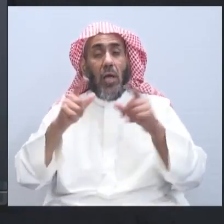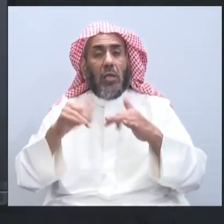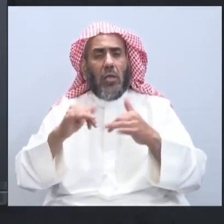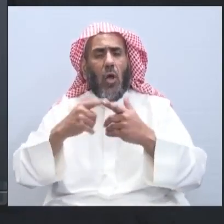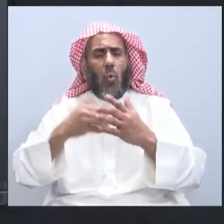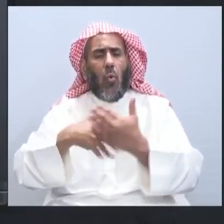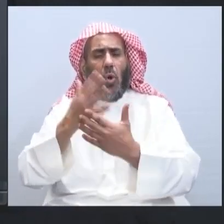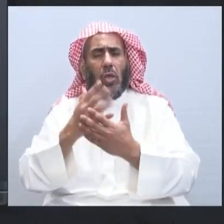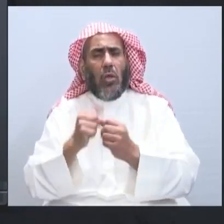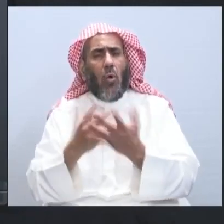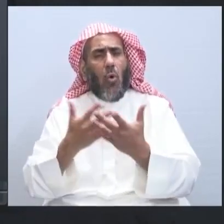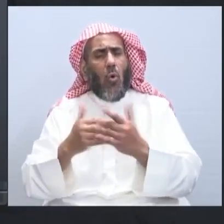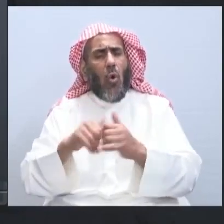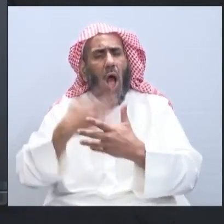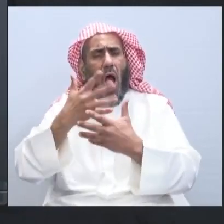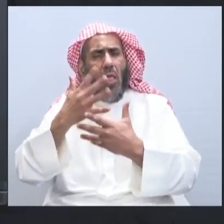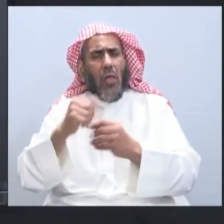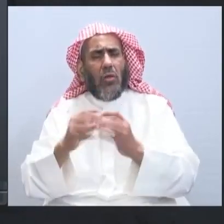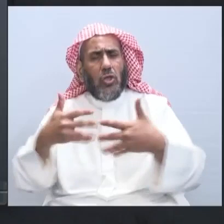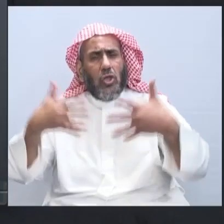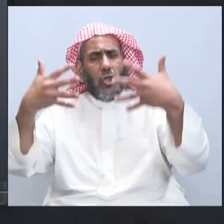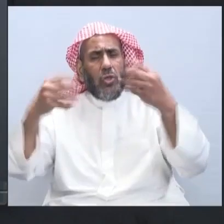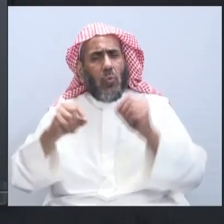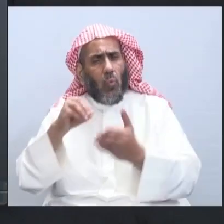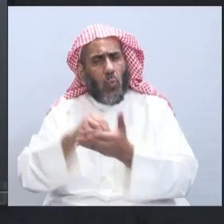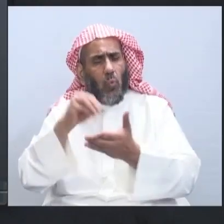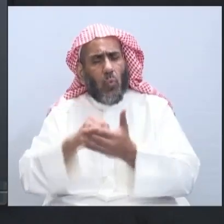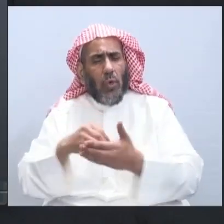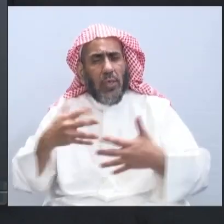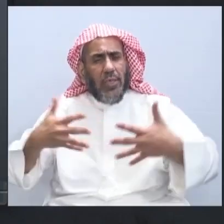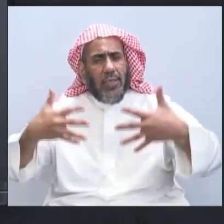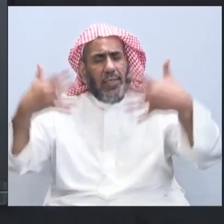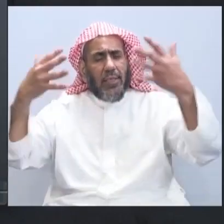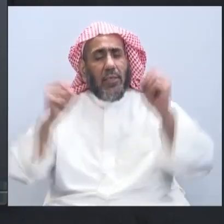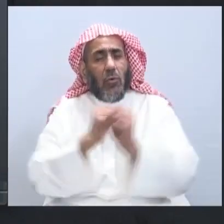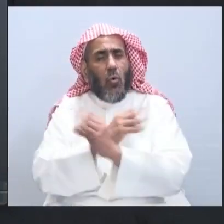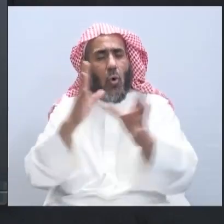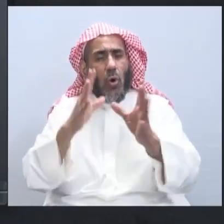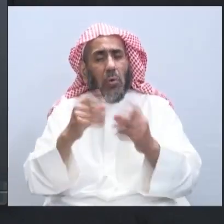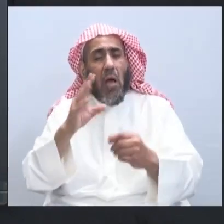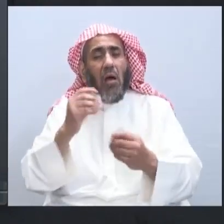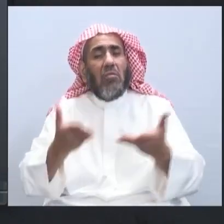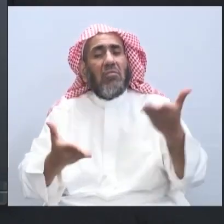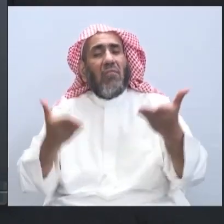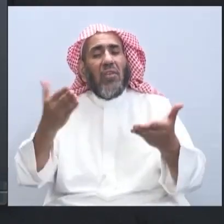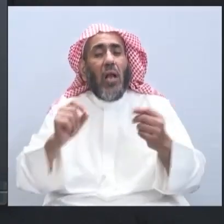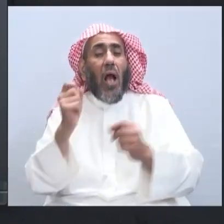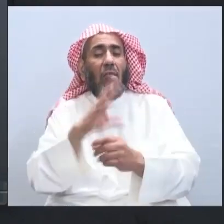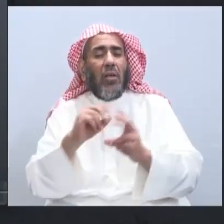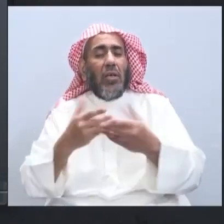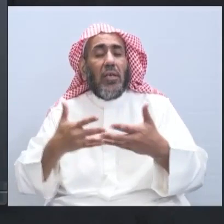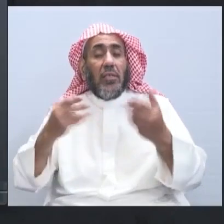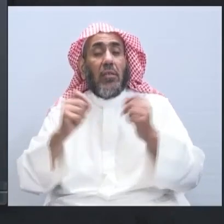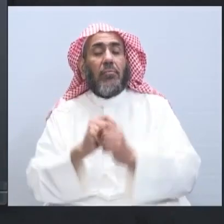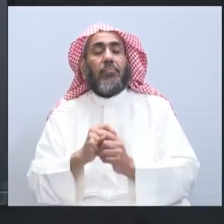وكيف كانت في البدايه ثم الشعر الذي صار فيها بعد ذلك الشعر الحر او ما يسمى بشعر التفعيله ثم قصيده النثر او